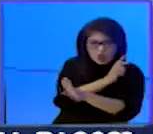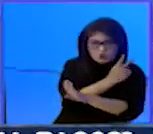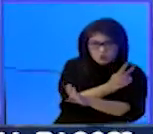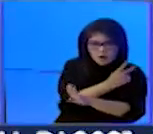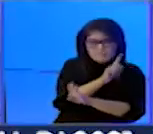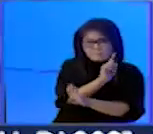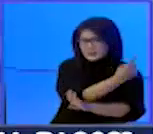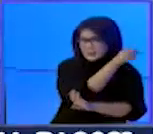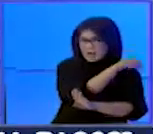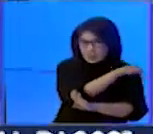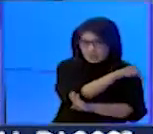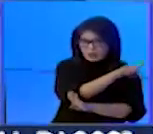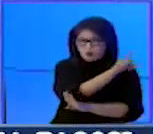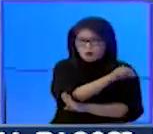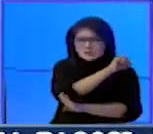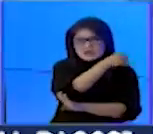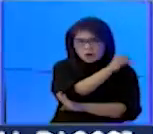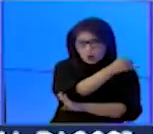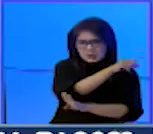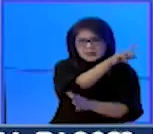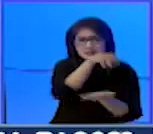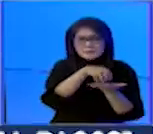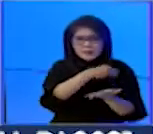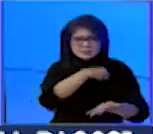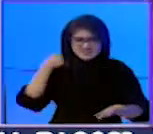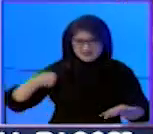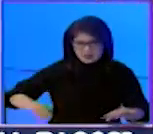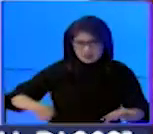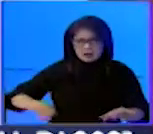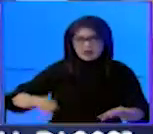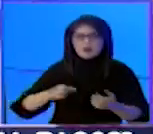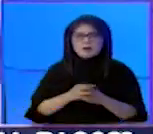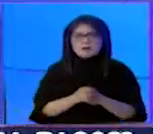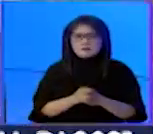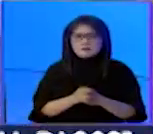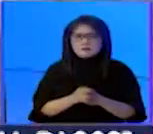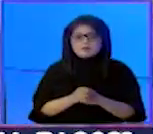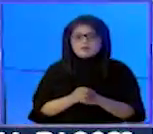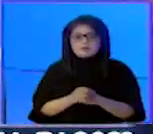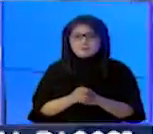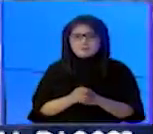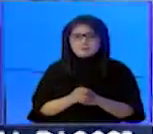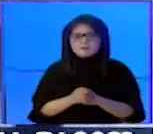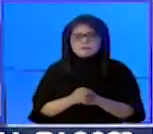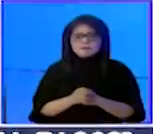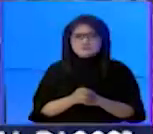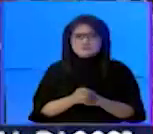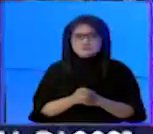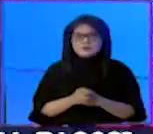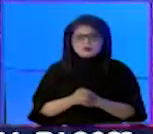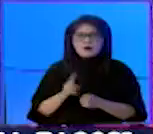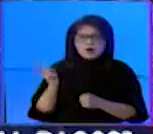Januari. Untuk tahap pertama, Bio Farma akan memproduksi 40 juta dosis vaksin per tahun. Ini kita sudah akan